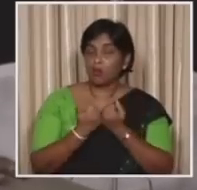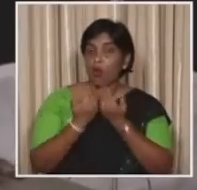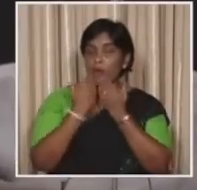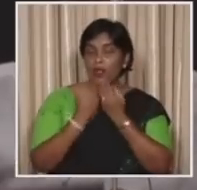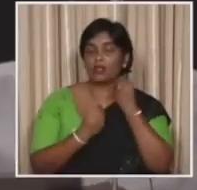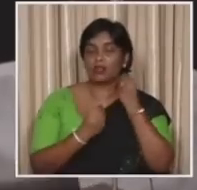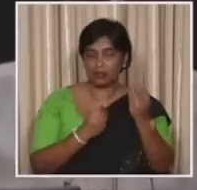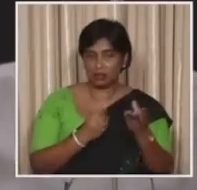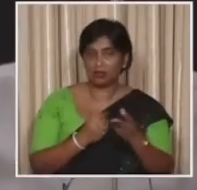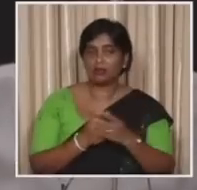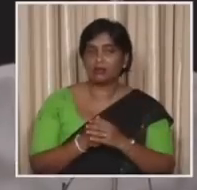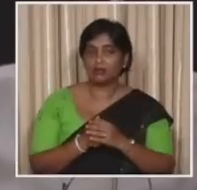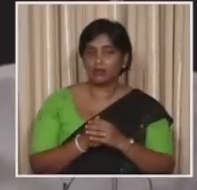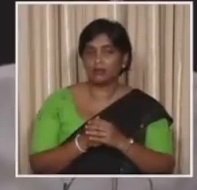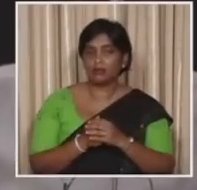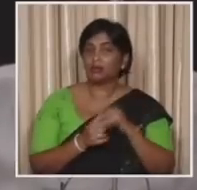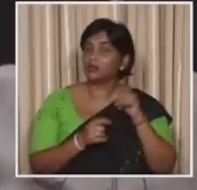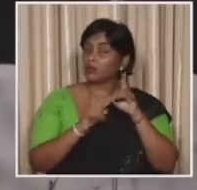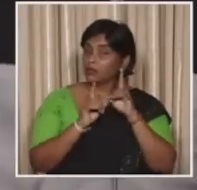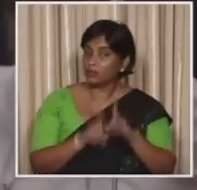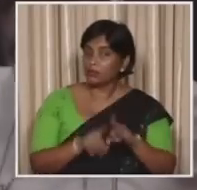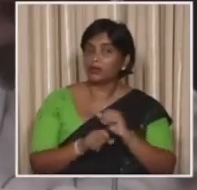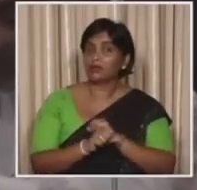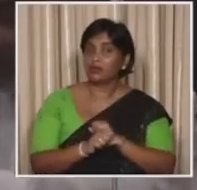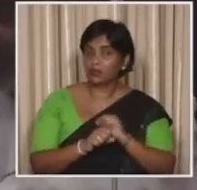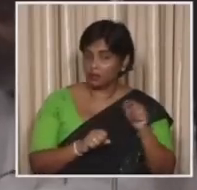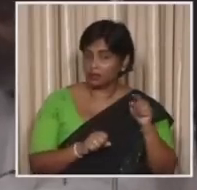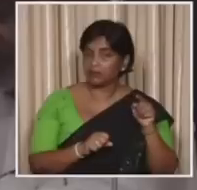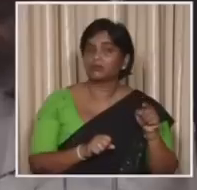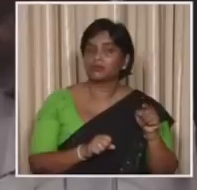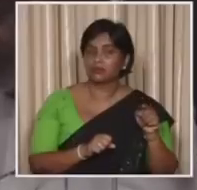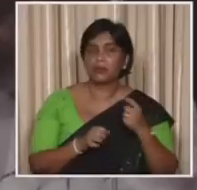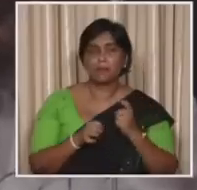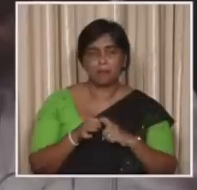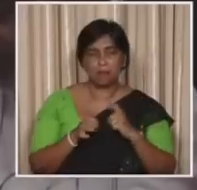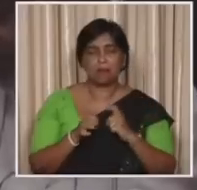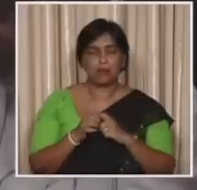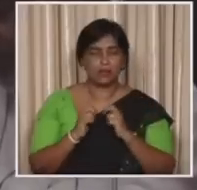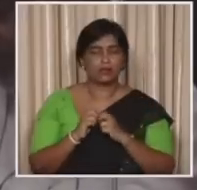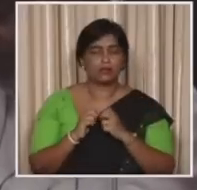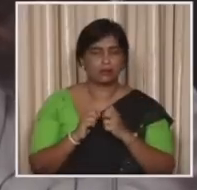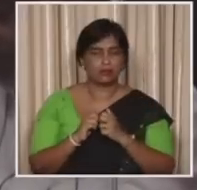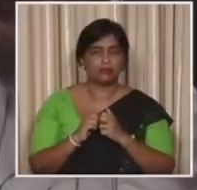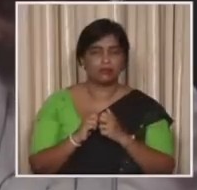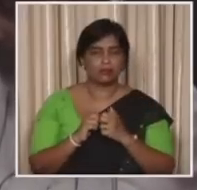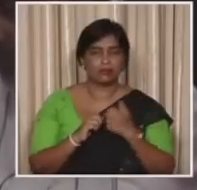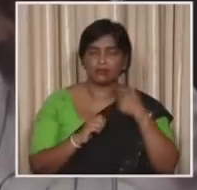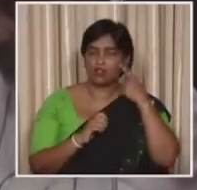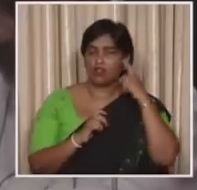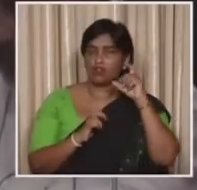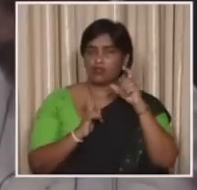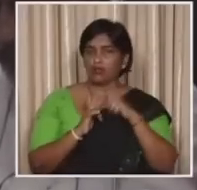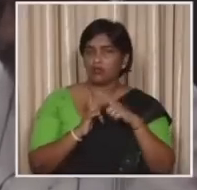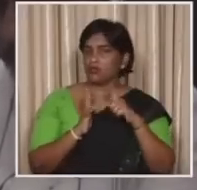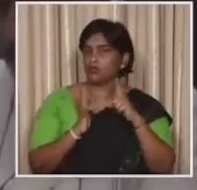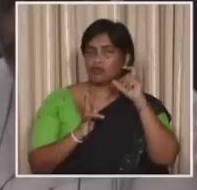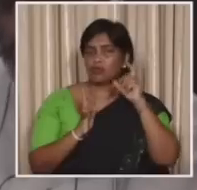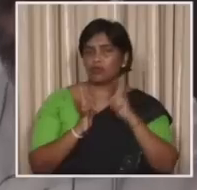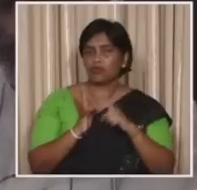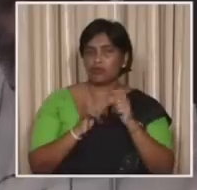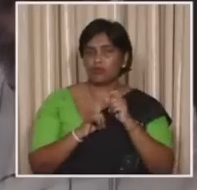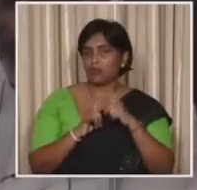ටික දෙන්නයි කියලා හිතා. ඉතින් එසේ නොකිරීමත් මේ ප්‍රශ්නට තව හේතුවක්. ඉතින් මම හිතන්නේ කෝප් කමිටුවක